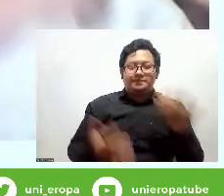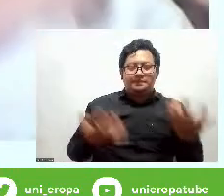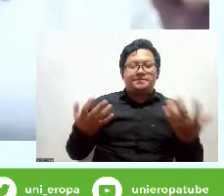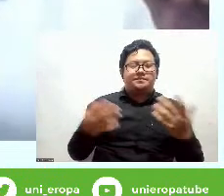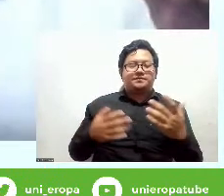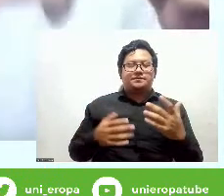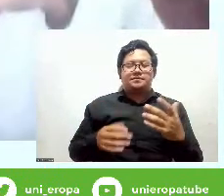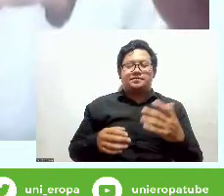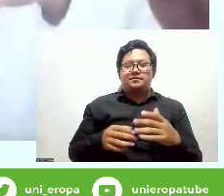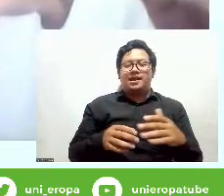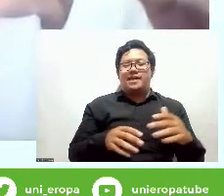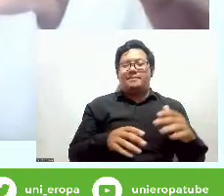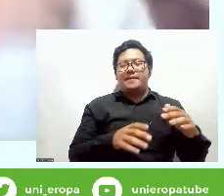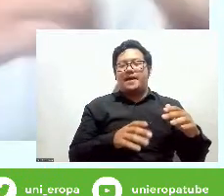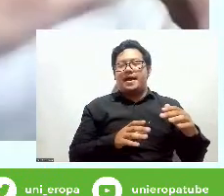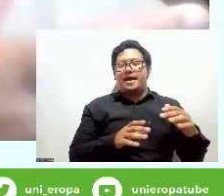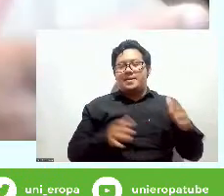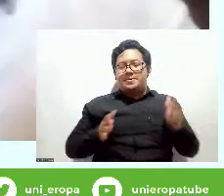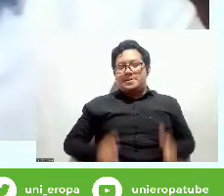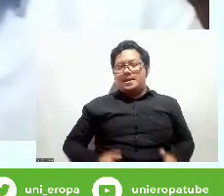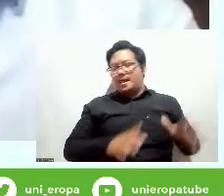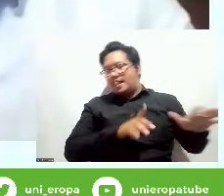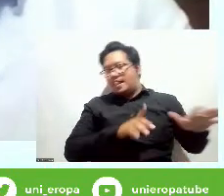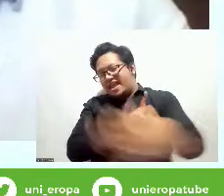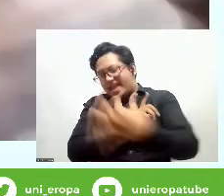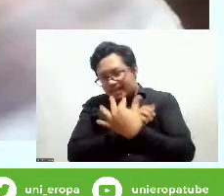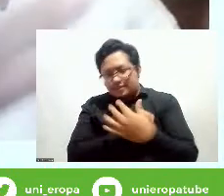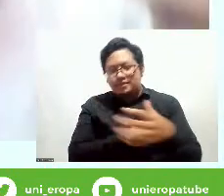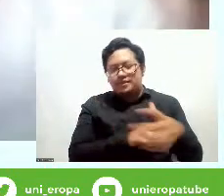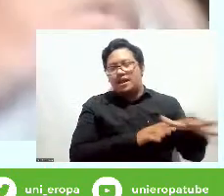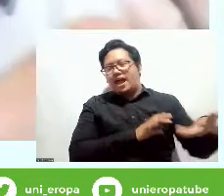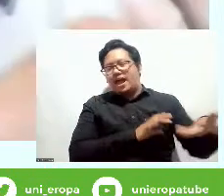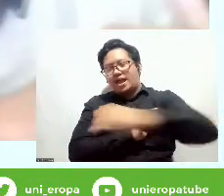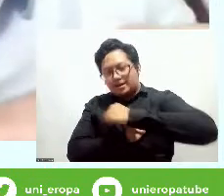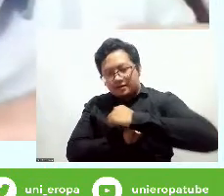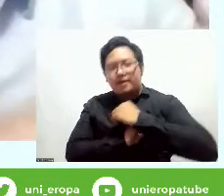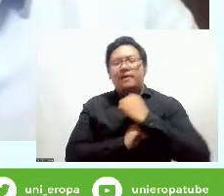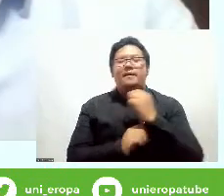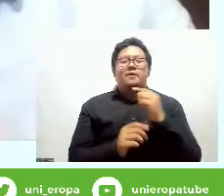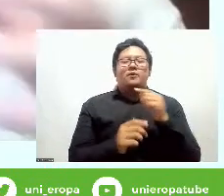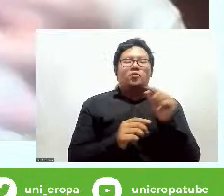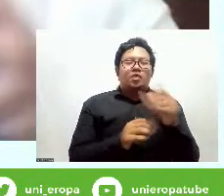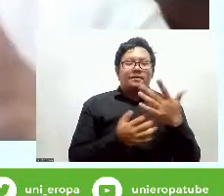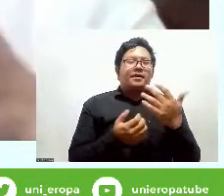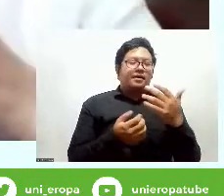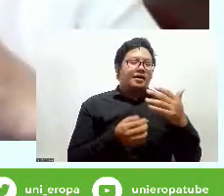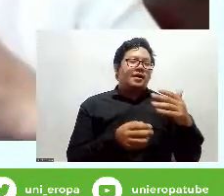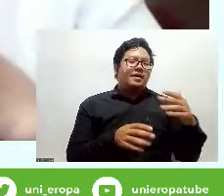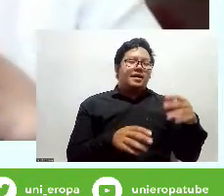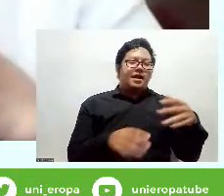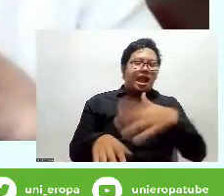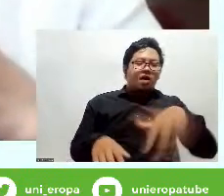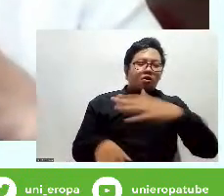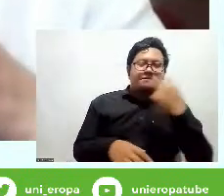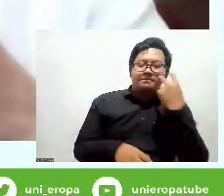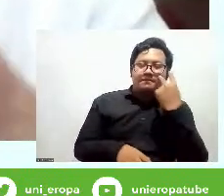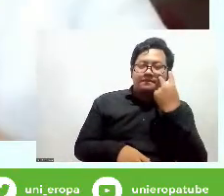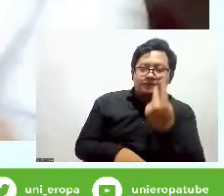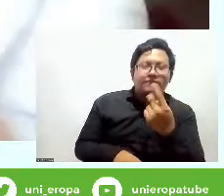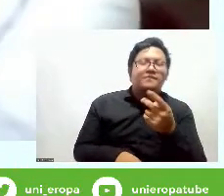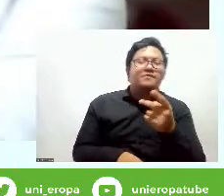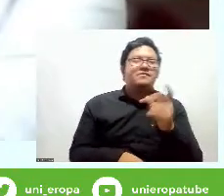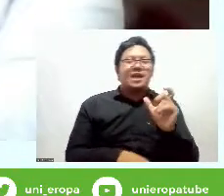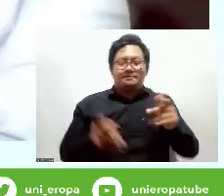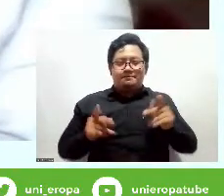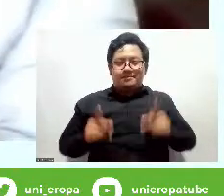nelayan lebih peduli dengan lautnya kemudian mengubah perilakunya tapi juga mengajak kelompok